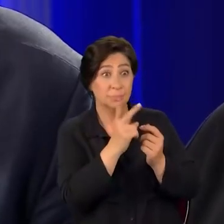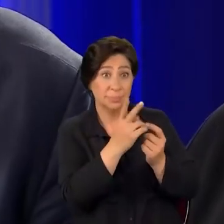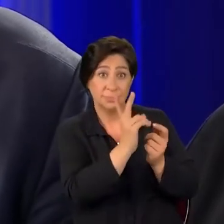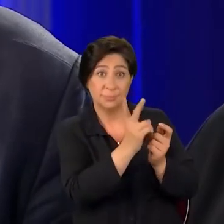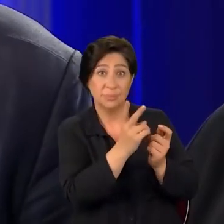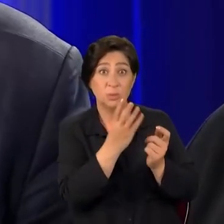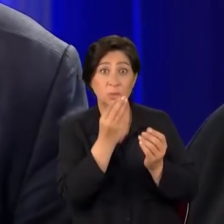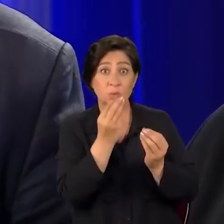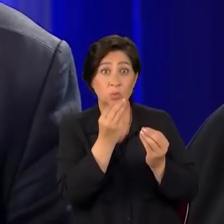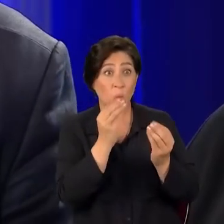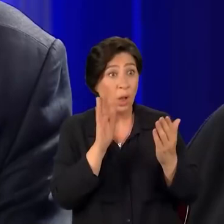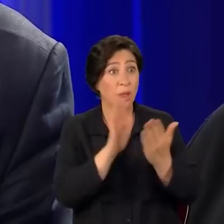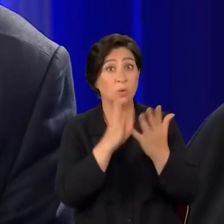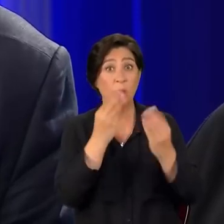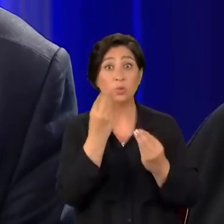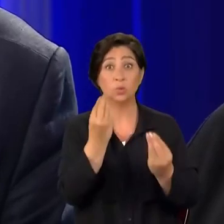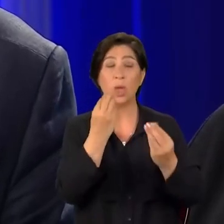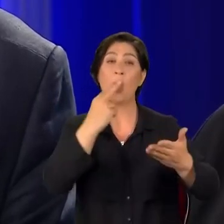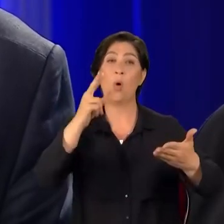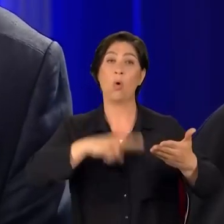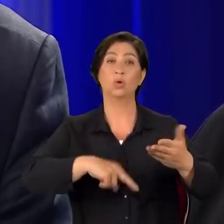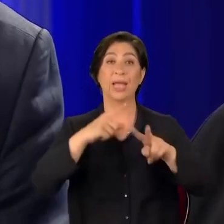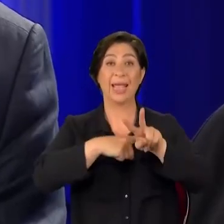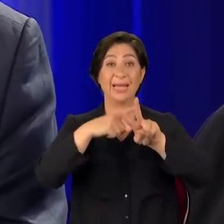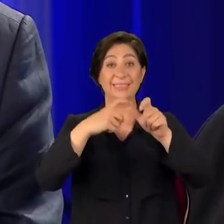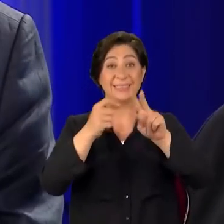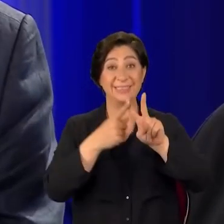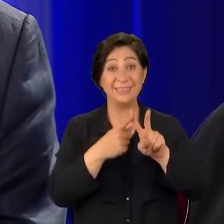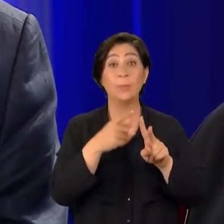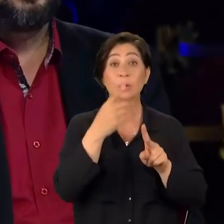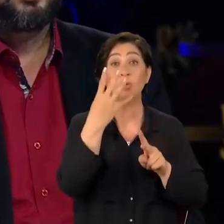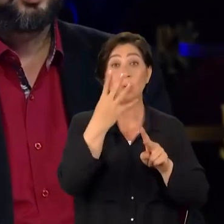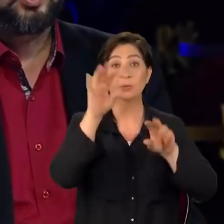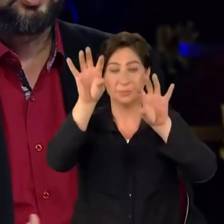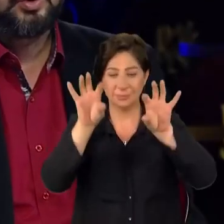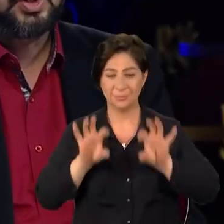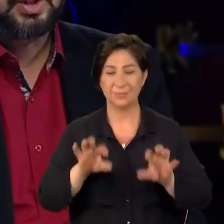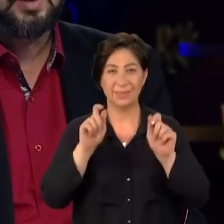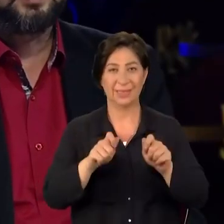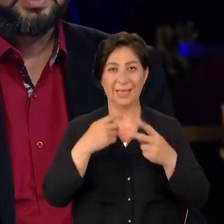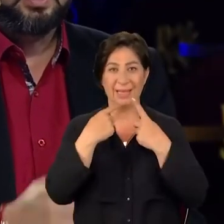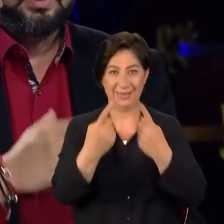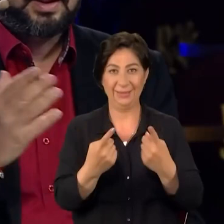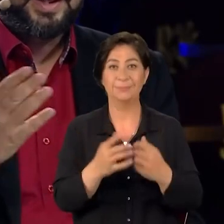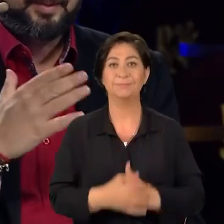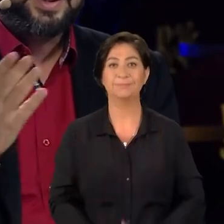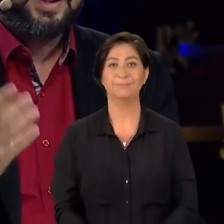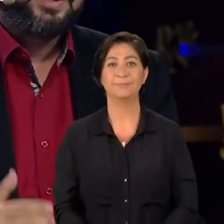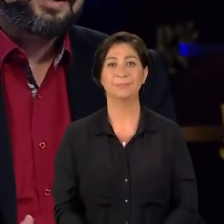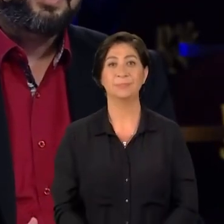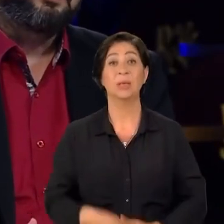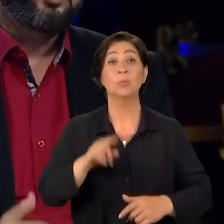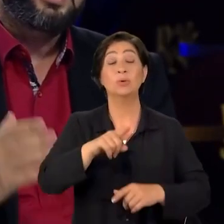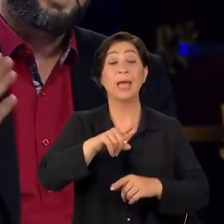Muhafazakar tabanda birçok insanın da ciddi karşılığı olan güzel bir şey. Güzel de okudu Yasin'i ama işte evet. Zaten deminki dörtlüyü onun için yaptı. Ayırmak